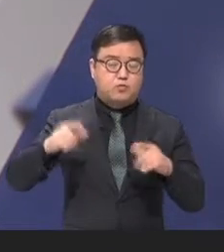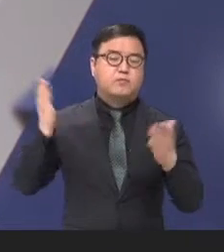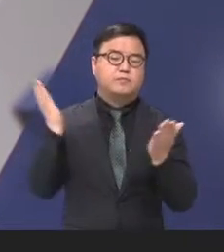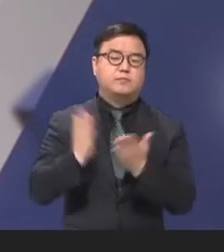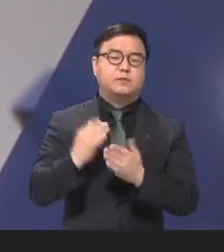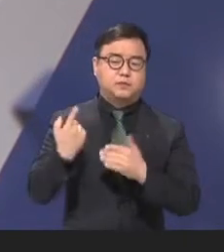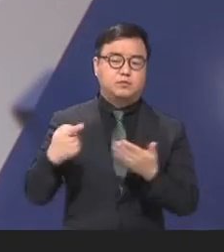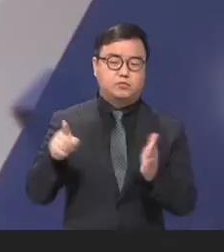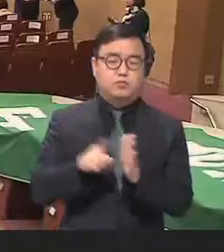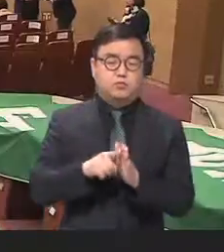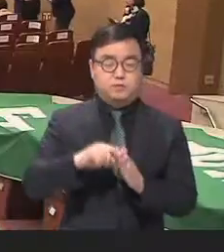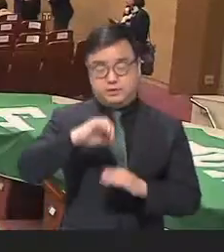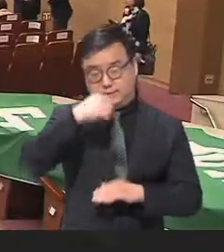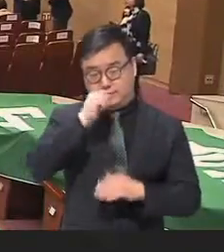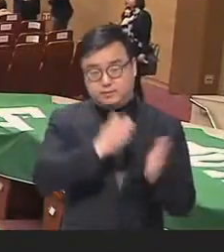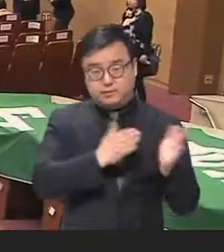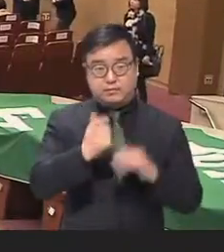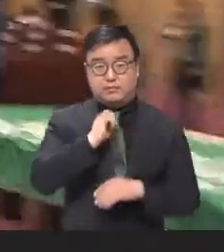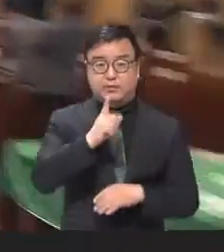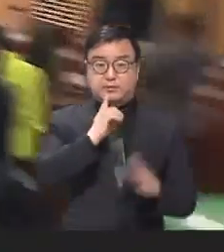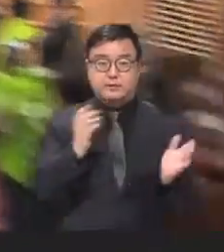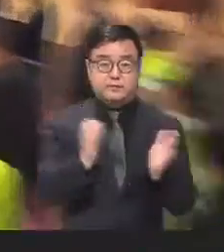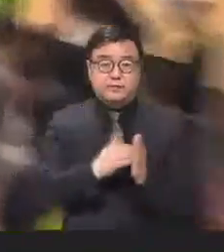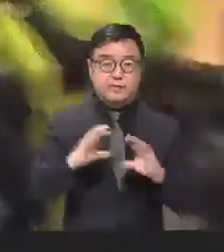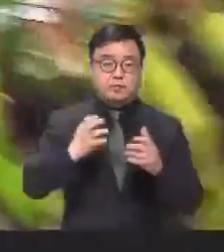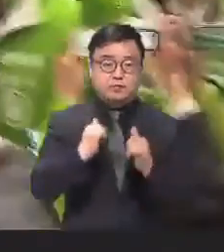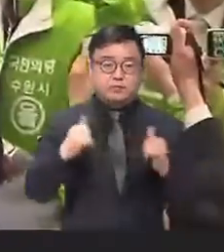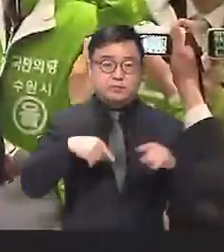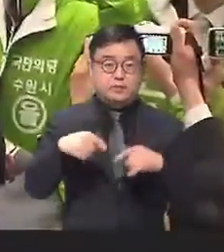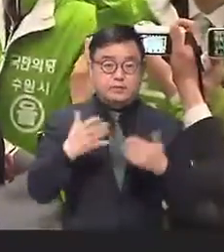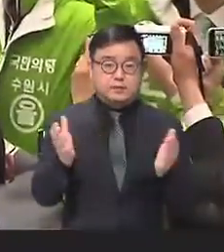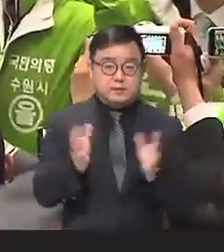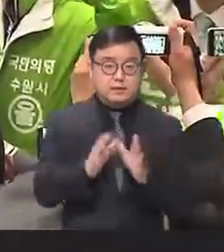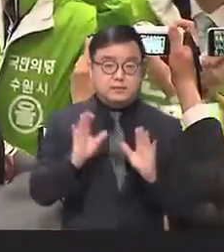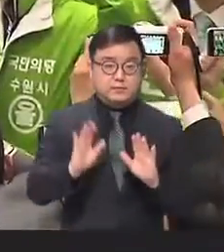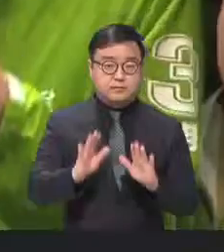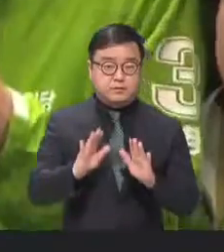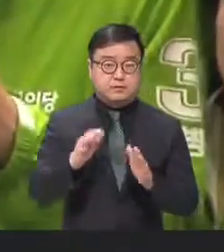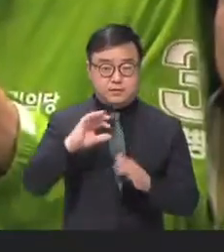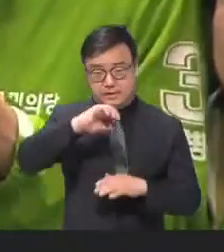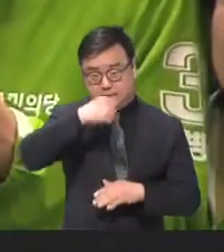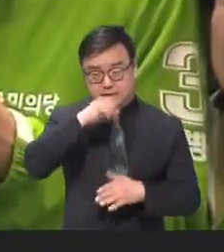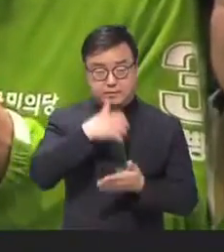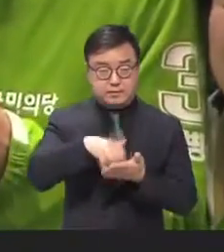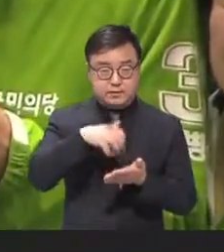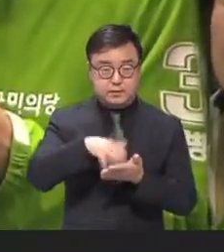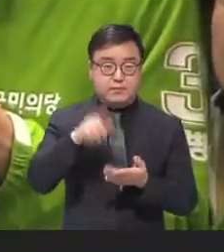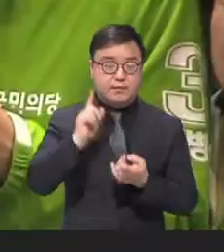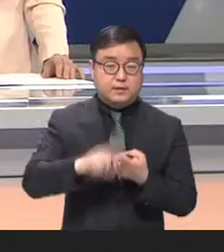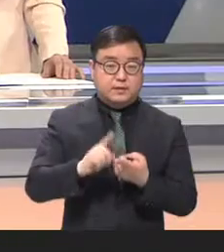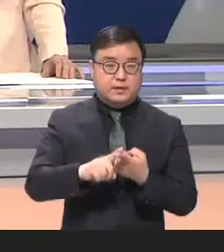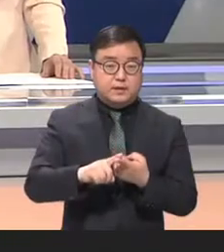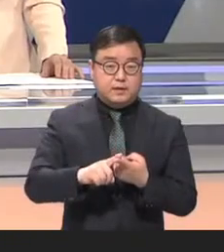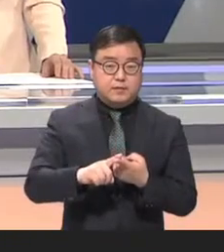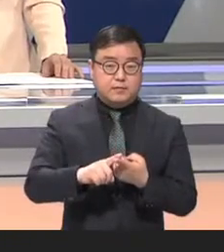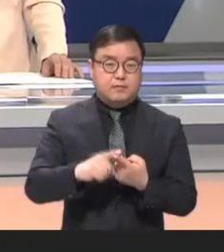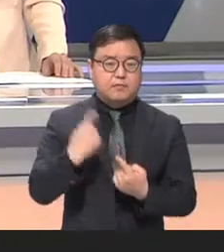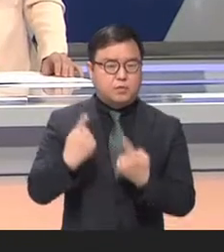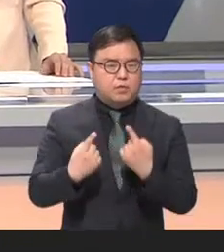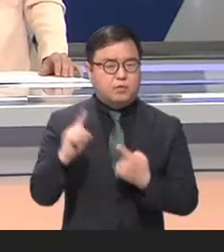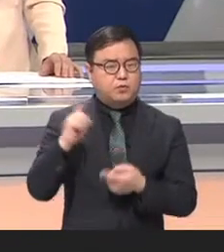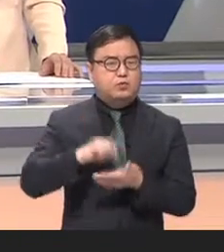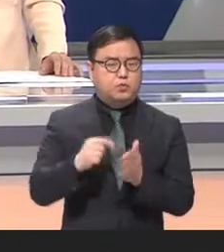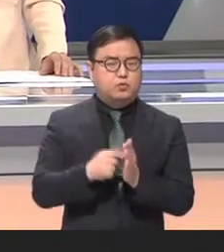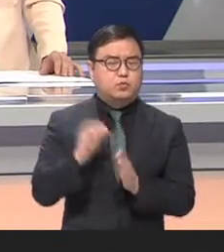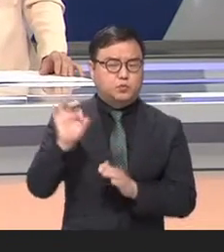구체적인 제안을 했습니다. 그리고 이제 국민의당의 경우에는 재정에 대한 조달 방안보다는 네. 어느 정도 돈이 들어갈 것이다.